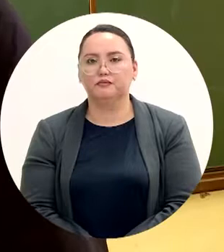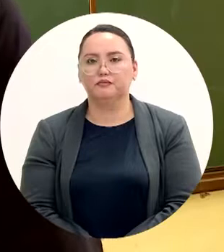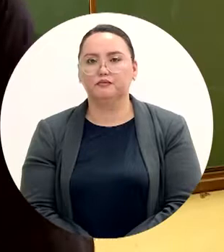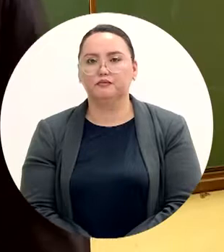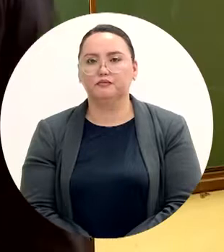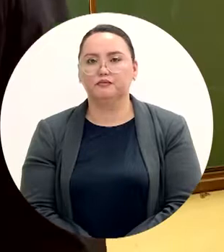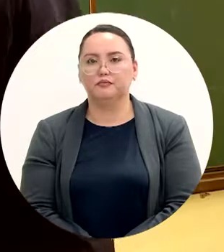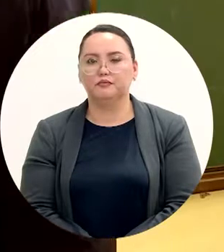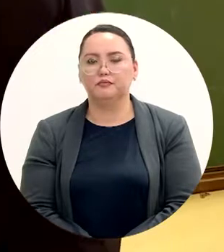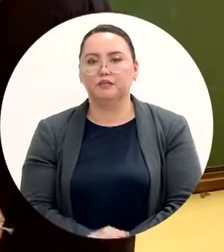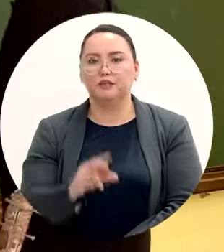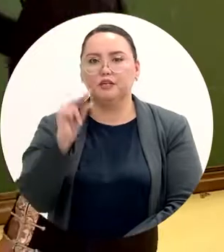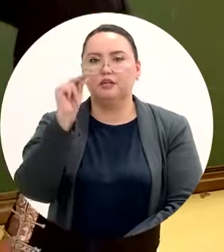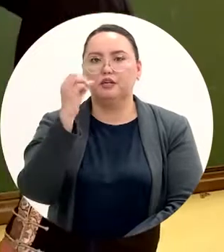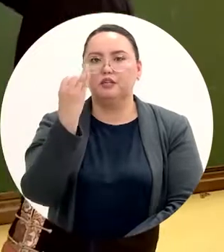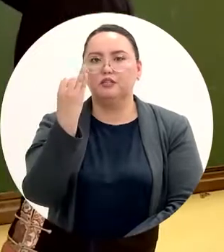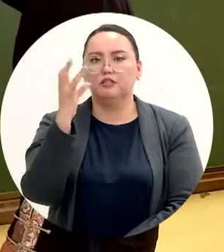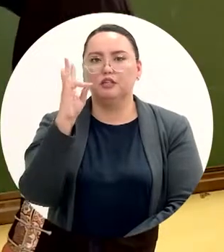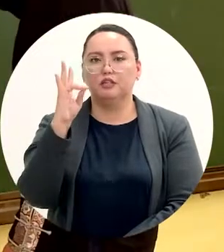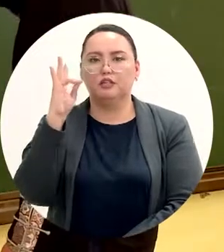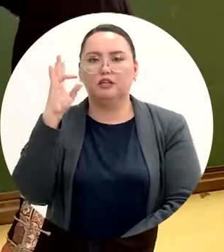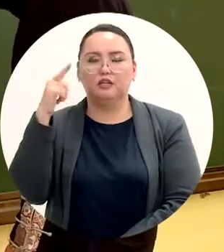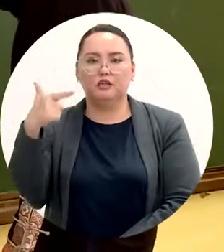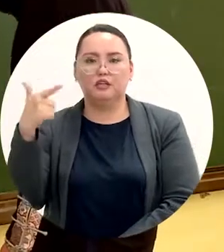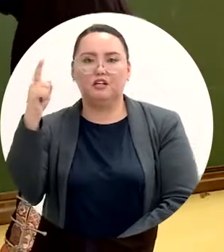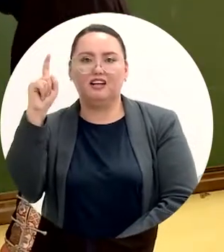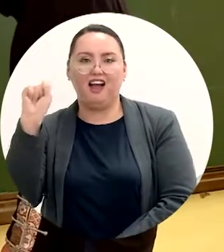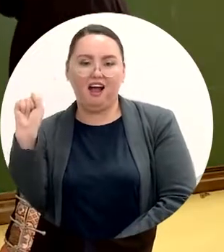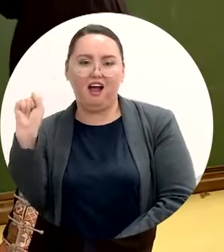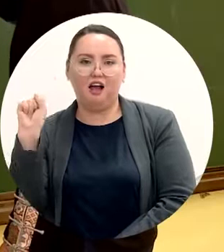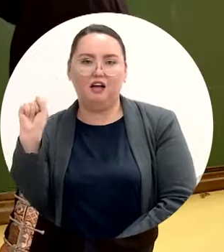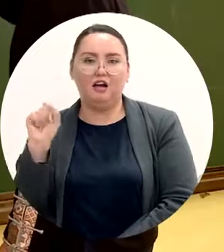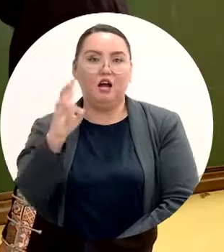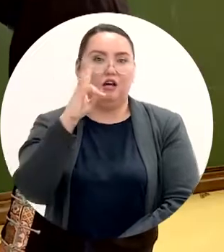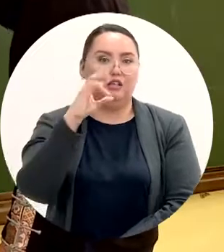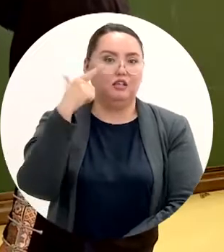шинул. За мөн чанх гэдэг үгийг